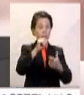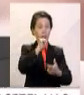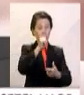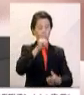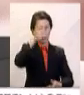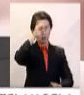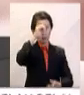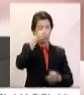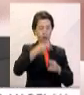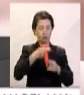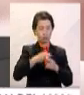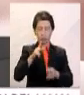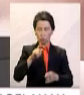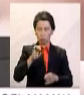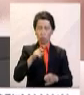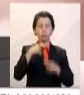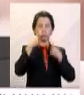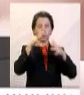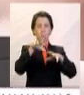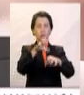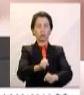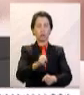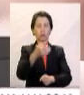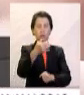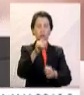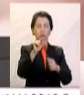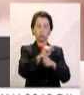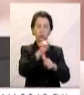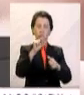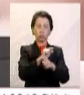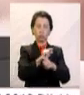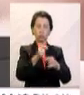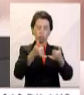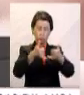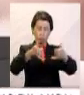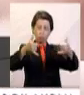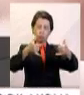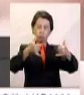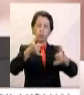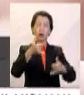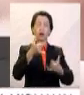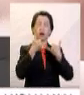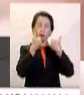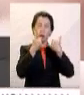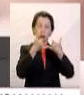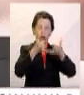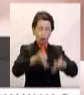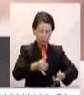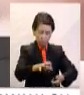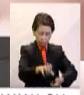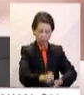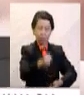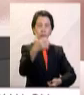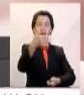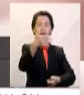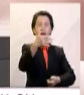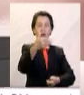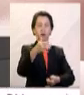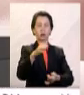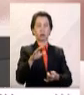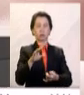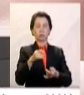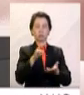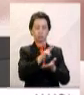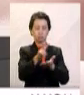lelaki bernama Coward berjaya menangkap ikan dengan hanya menggunakan sehiris buah tembikai. Menerusi rangkaman di YouTube, beliau